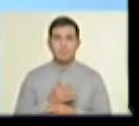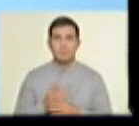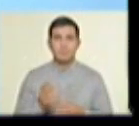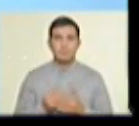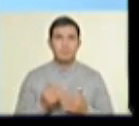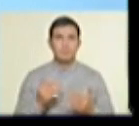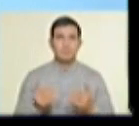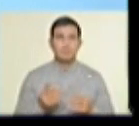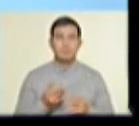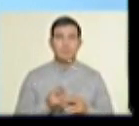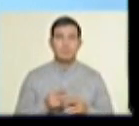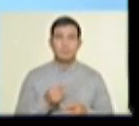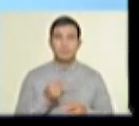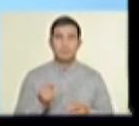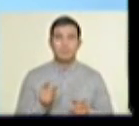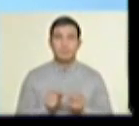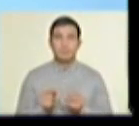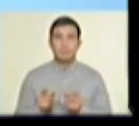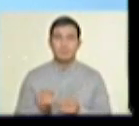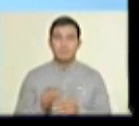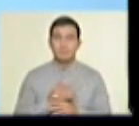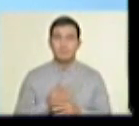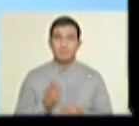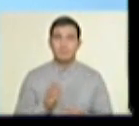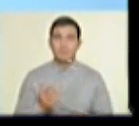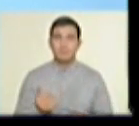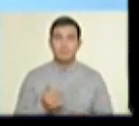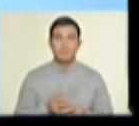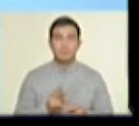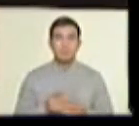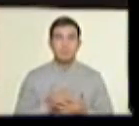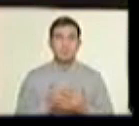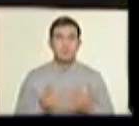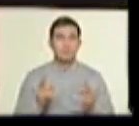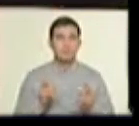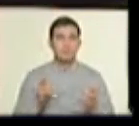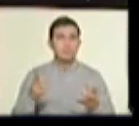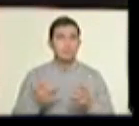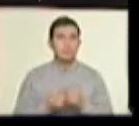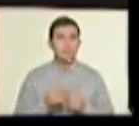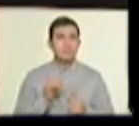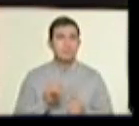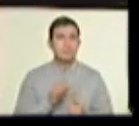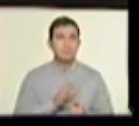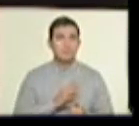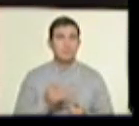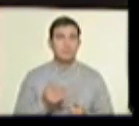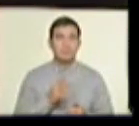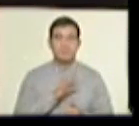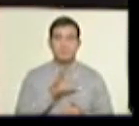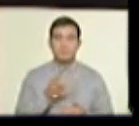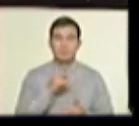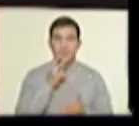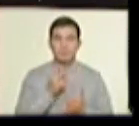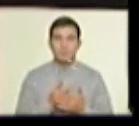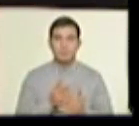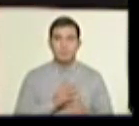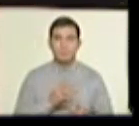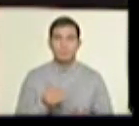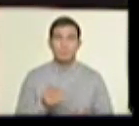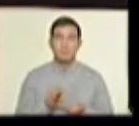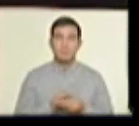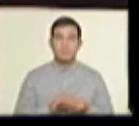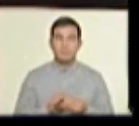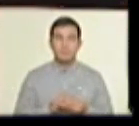bilan ajratib yoziladi. Yuqorida ko'rsatilgan misollarning barchasida ko'rgan bo'lsangiz kerak, juft va